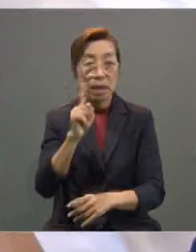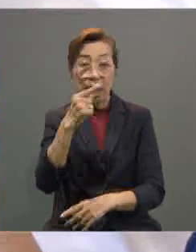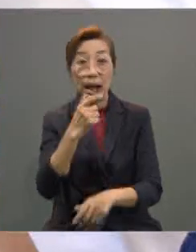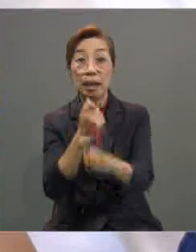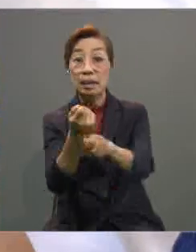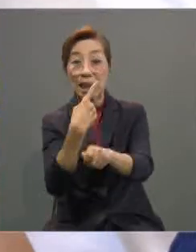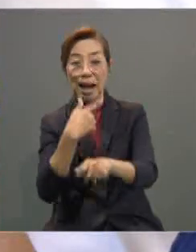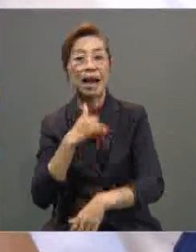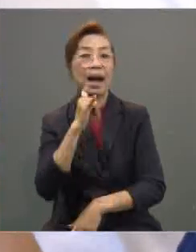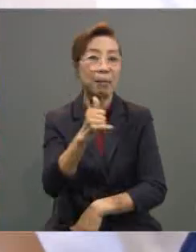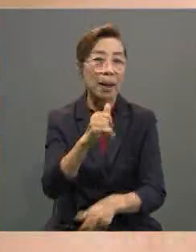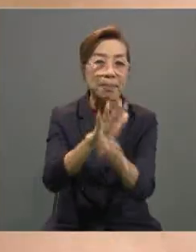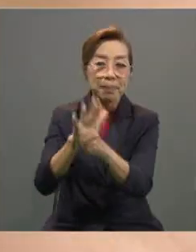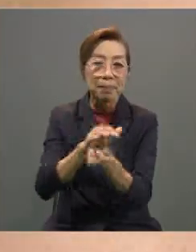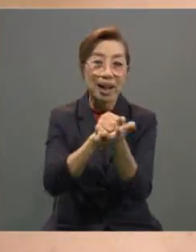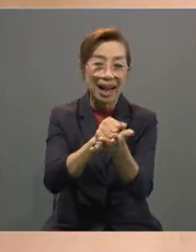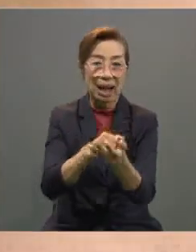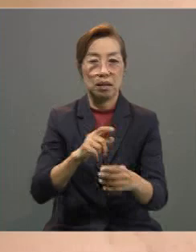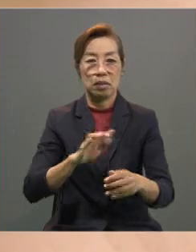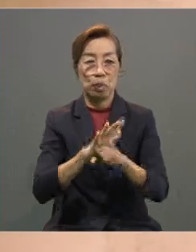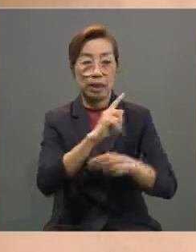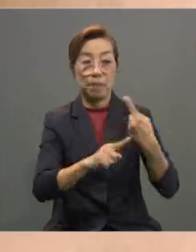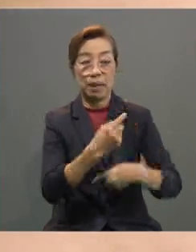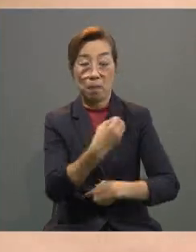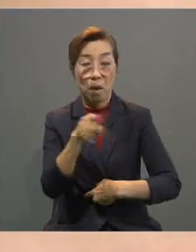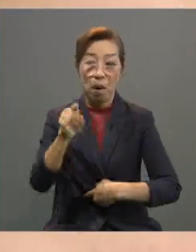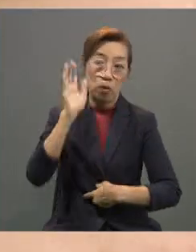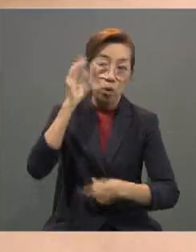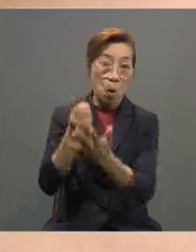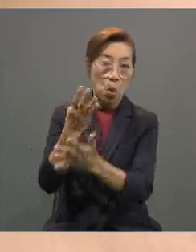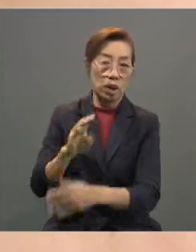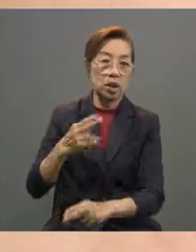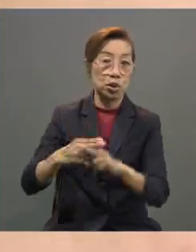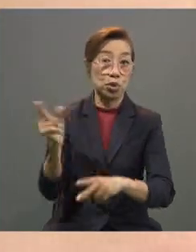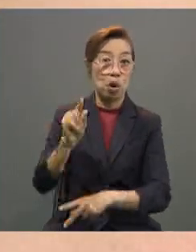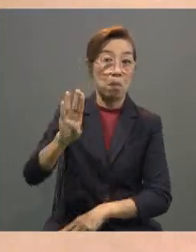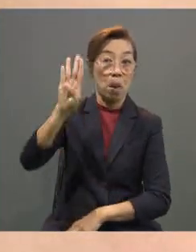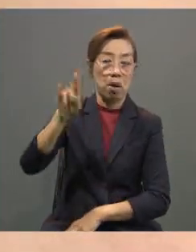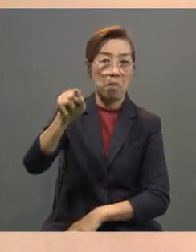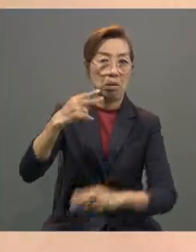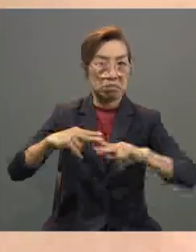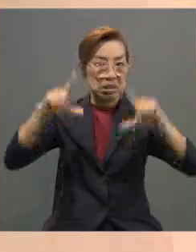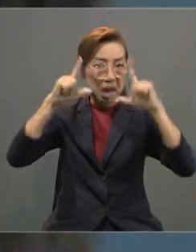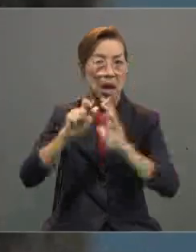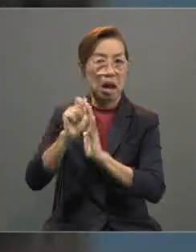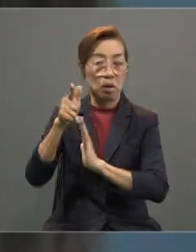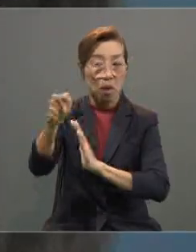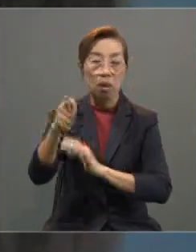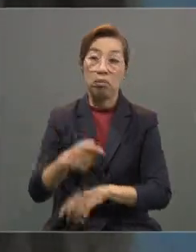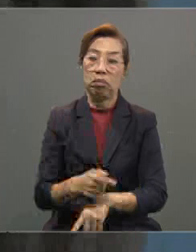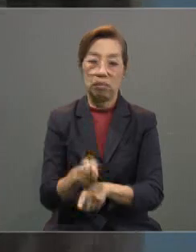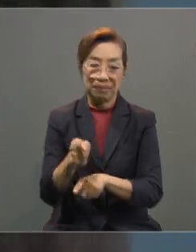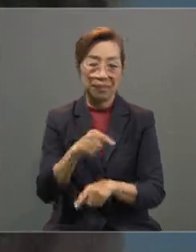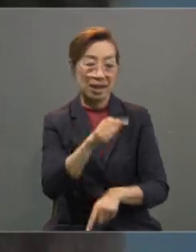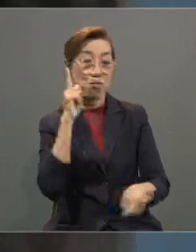แล้วก็เพื่อนแนะนำให้รู้จักกับเสียบอใบไม้นักธุรกิจชื่อดังในพื้นที่จังหวัดอ่างทองนะคะโดยเสียบอเนี่ยได้ว่าจ้างไปเอนเตอร์เทน